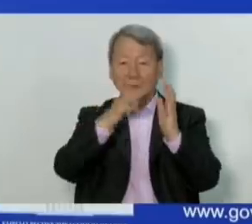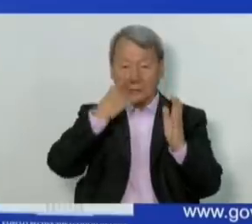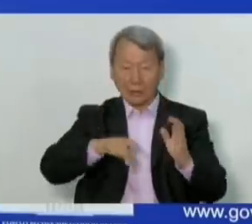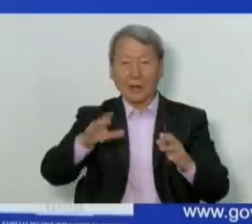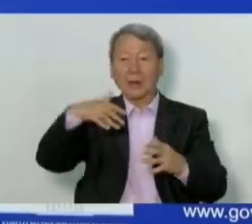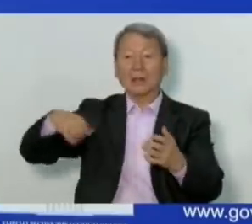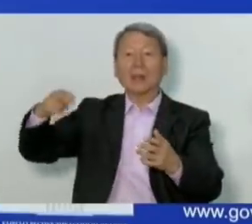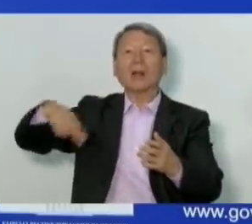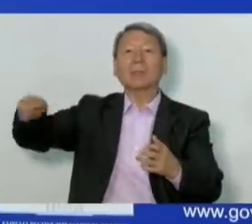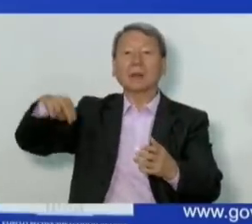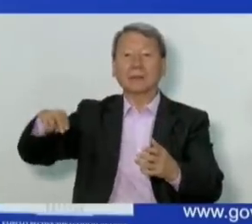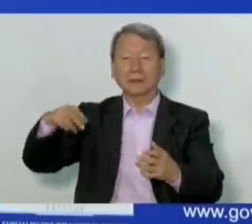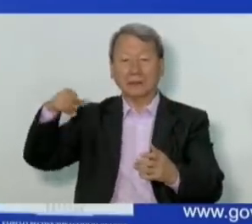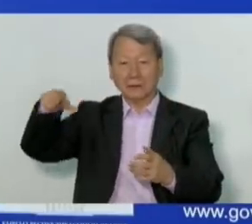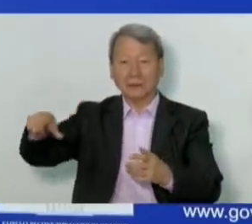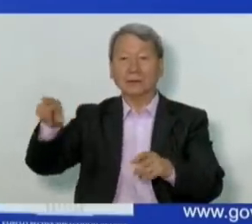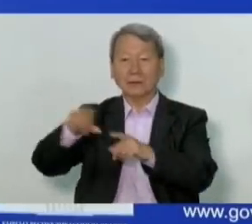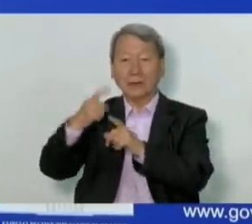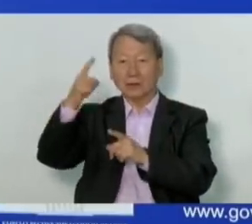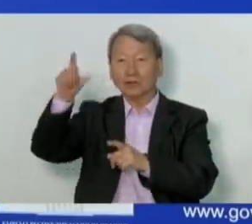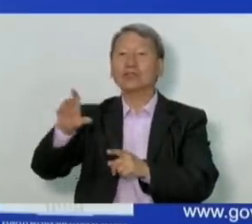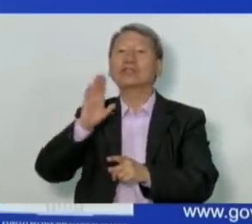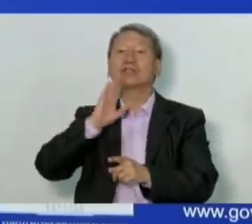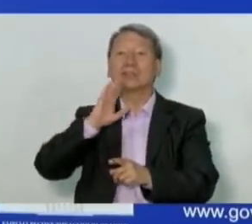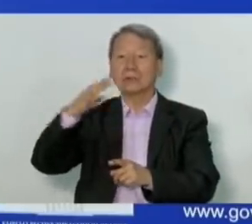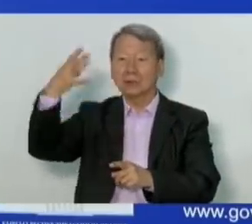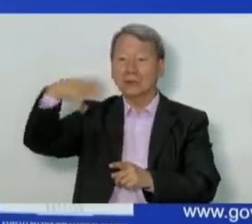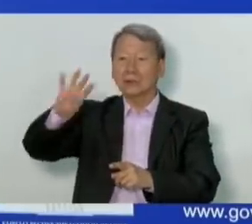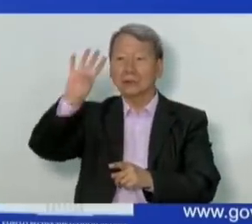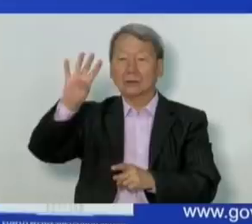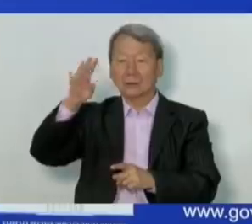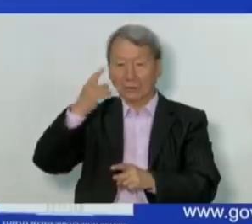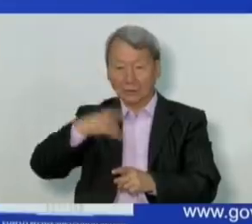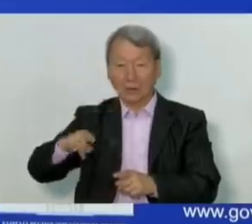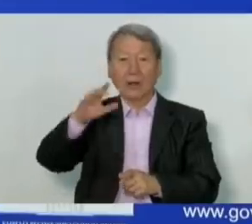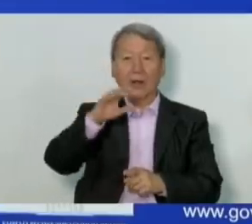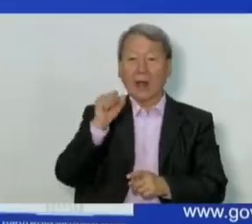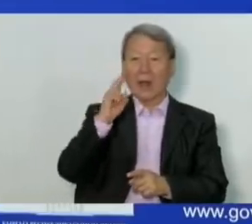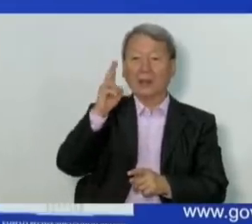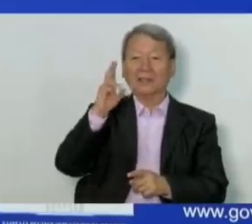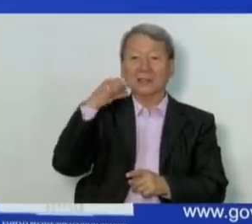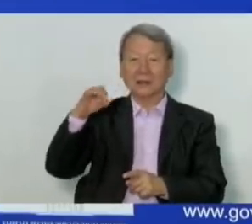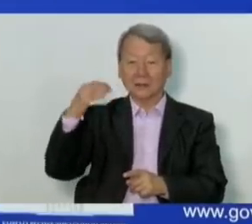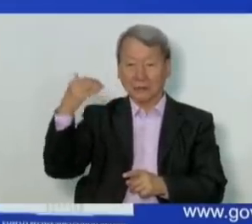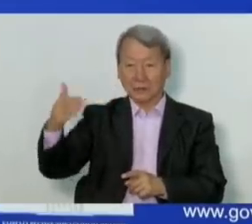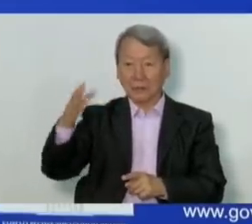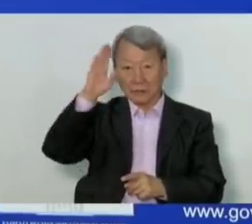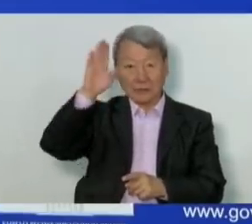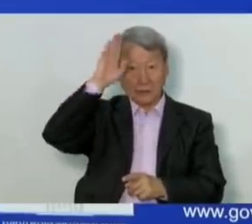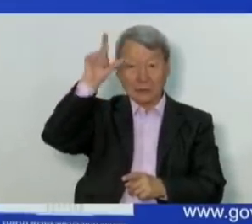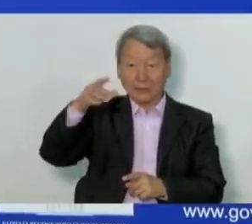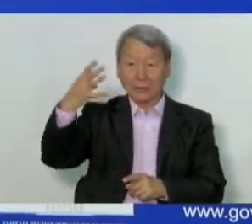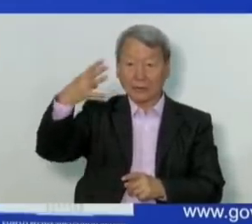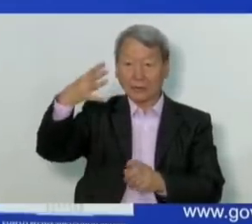жалабат областы ғорқанадан 1, аял киші 44 жылты ұлған, ақса аймақты ғорқанасынан 1, еркек киші